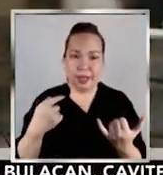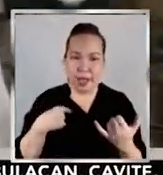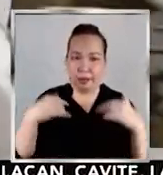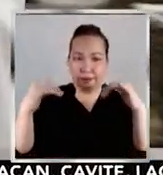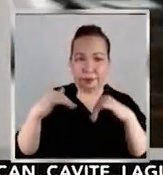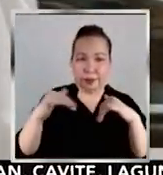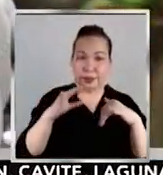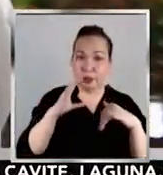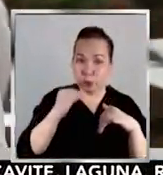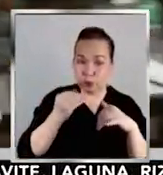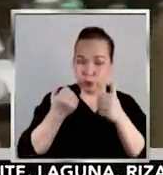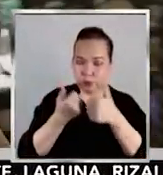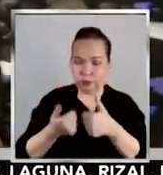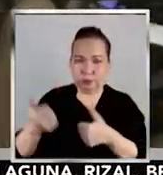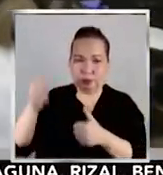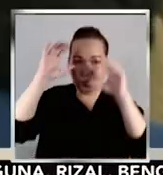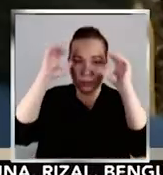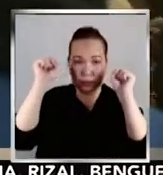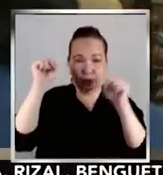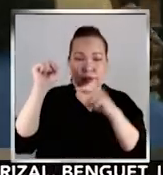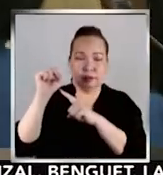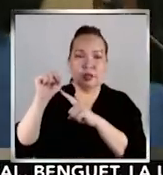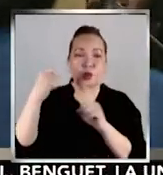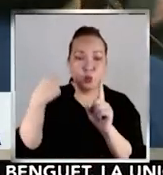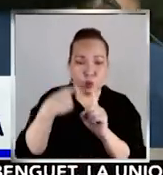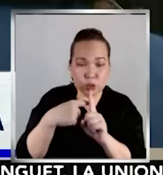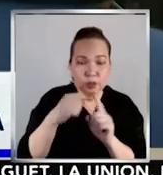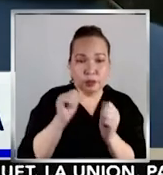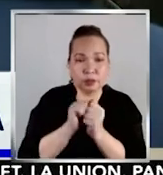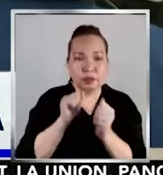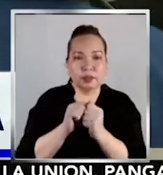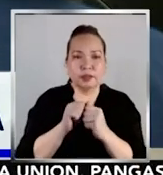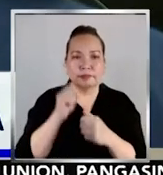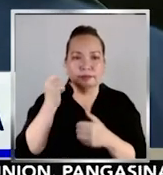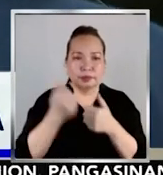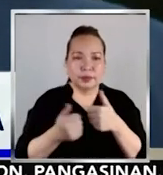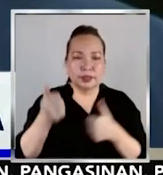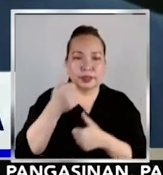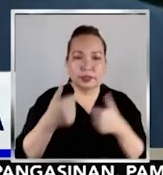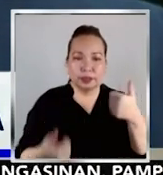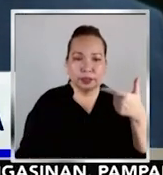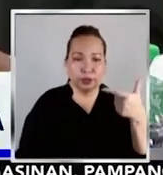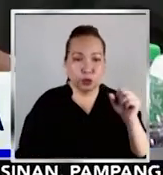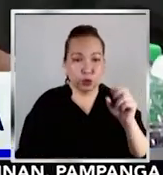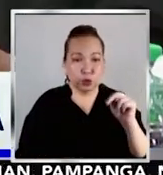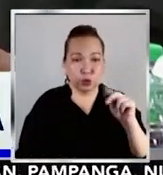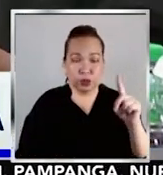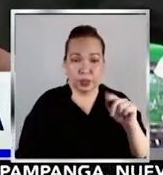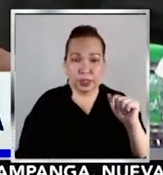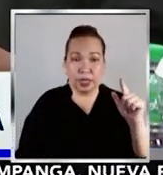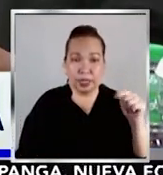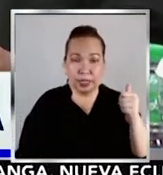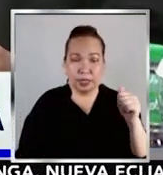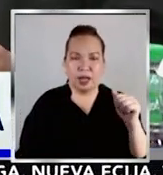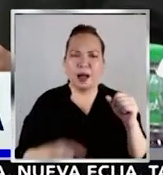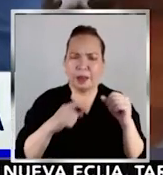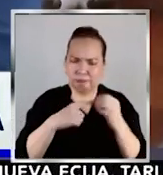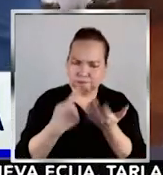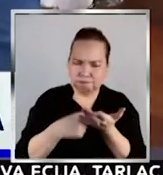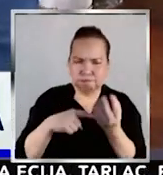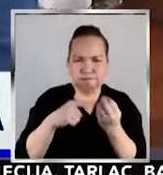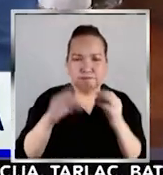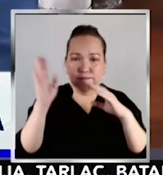Marcos at si Secretary Yulo Loizaga para talakayin naman ang mga paksa kaugnay sa ating kalikasan. Kasama na rito ang